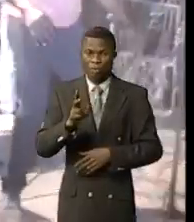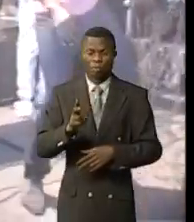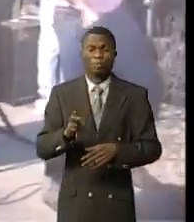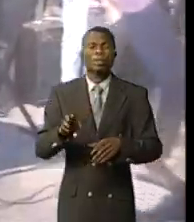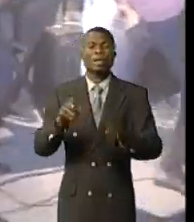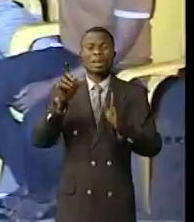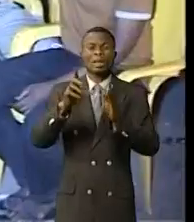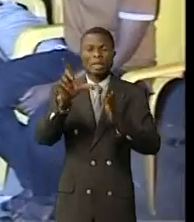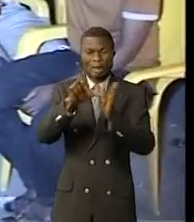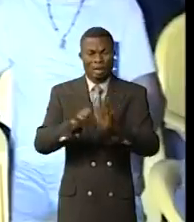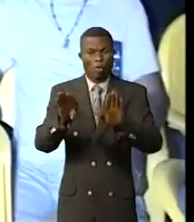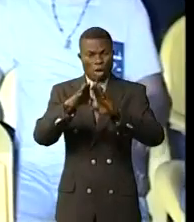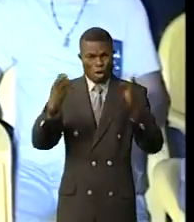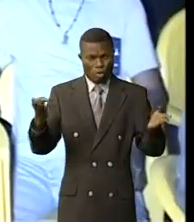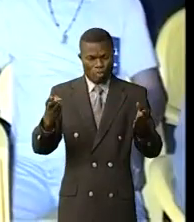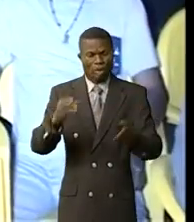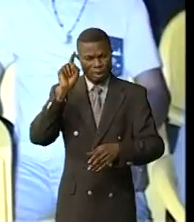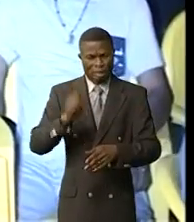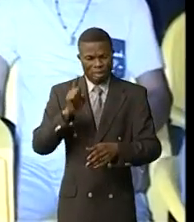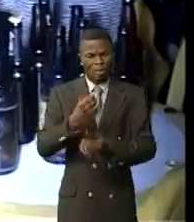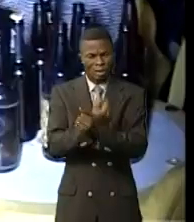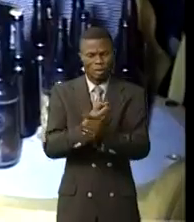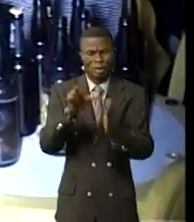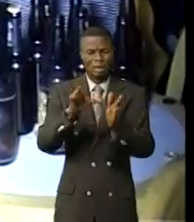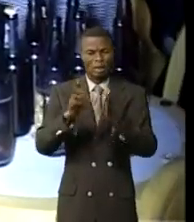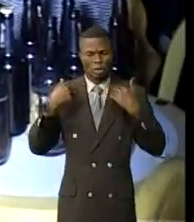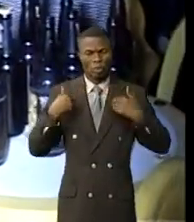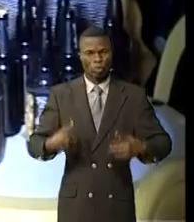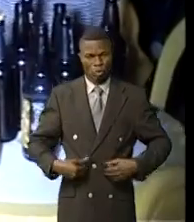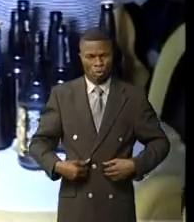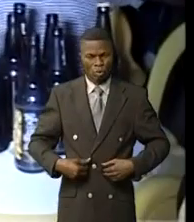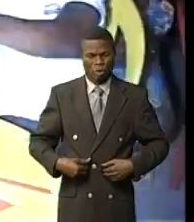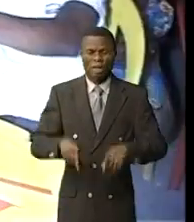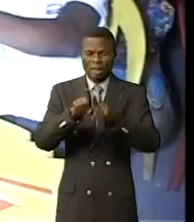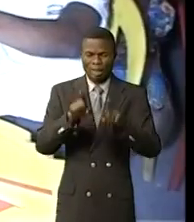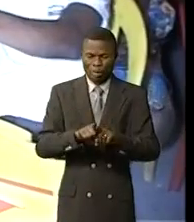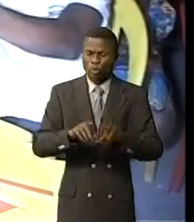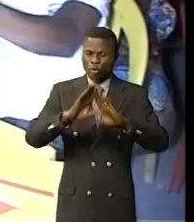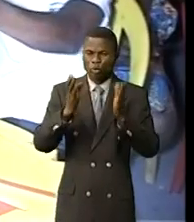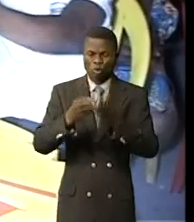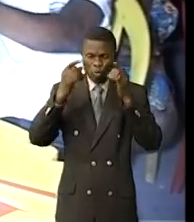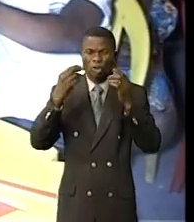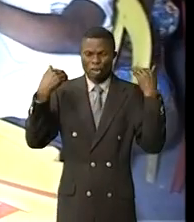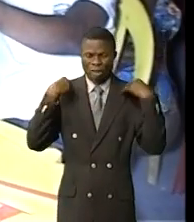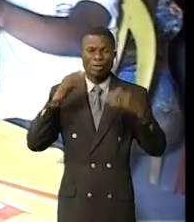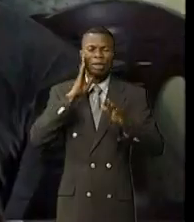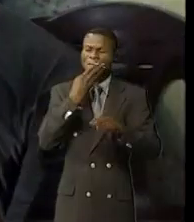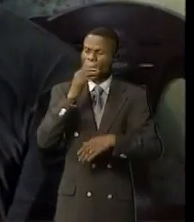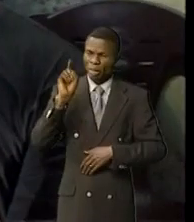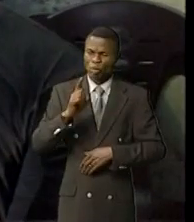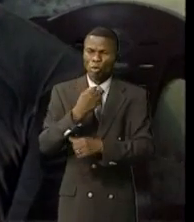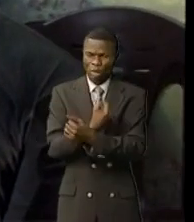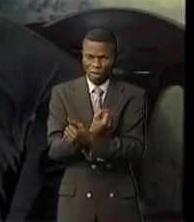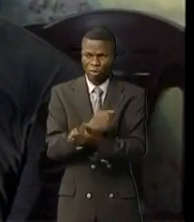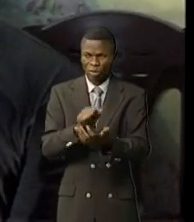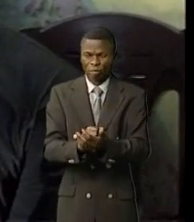ou encore assouplissement des restrictions sanitaires redonne une bouffée d'oxygène aux tenanciers des bars et terrasses. C'est une